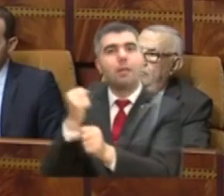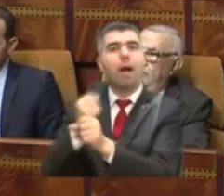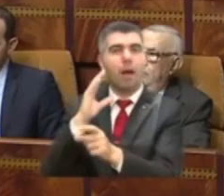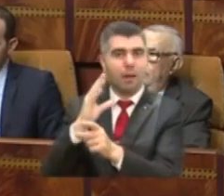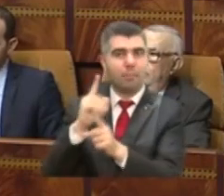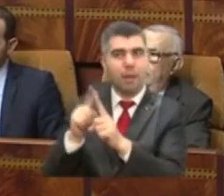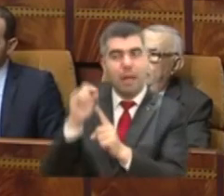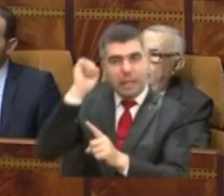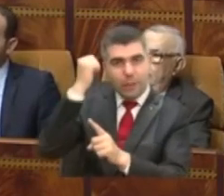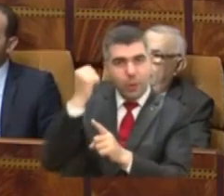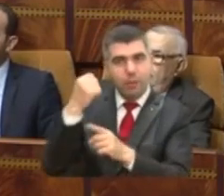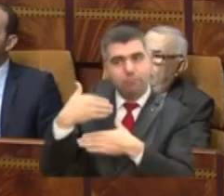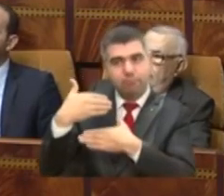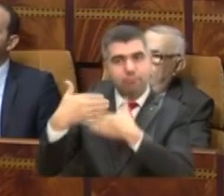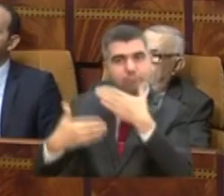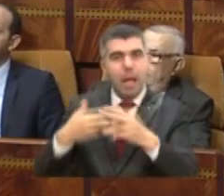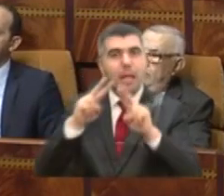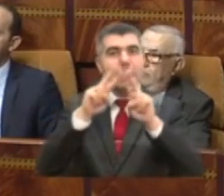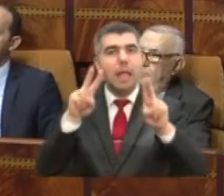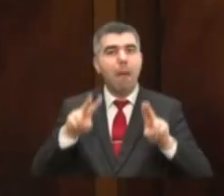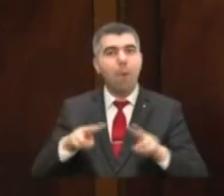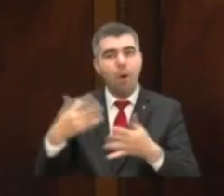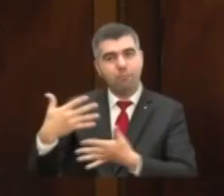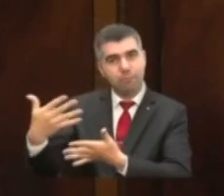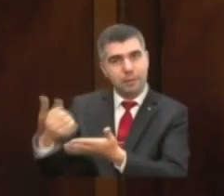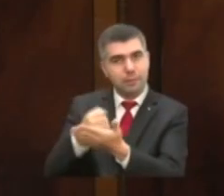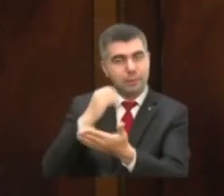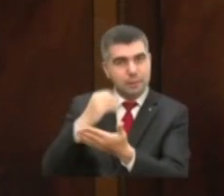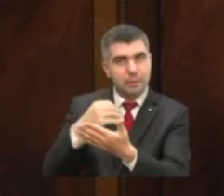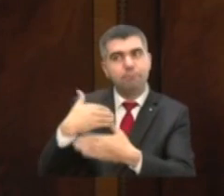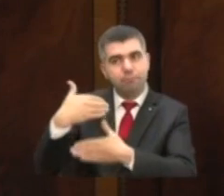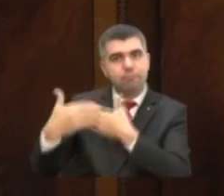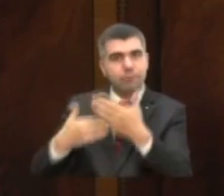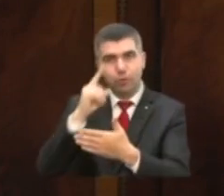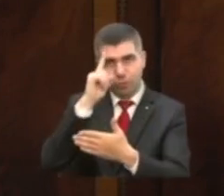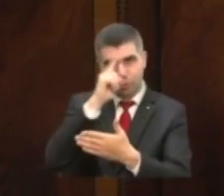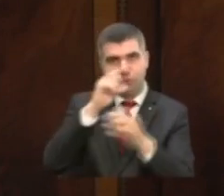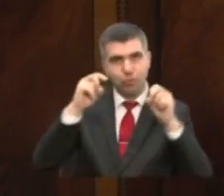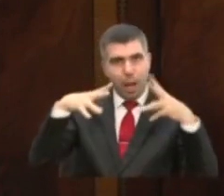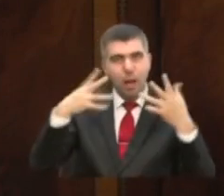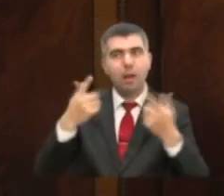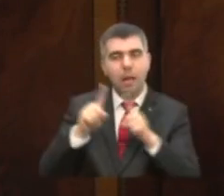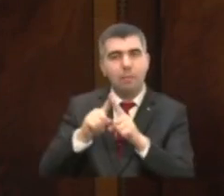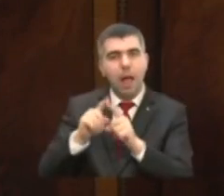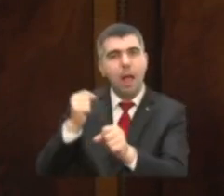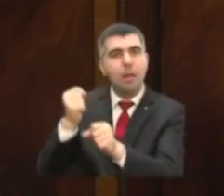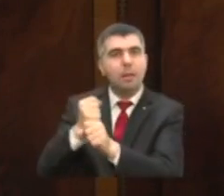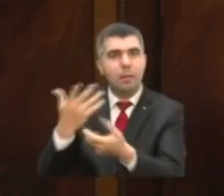ثانية. ونحن ننكب الآن على تنظيم الملتقى الوطني أو